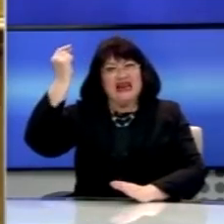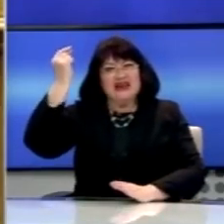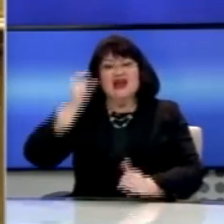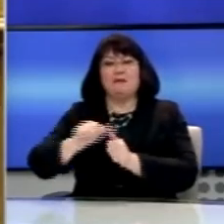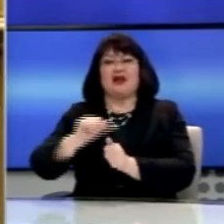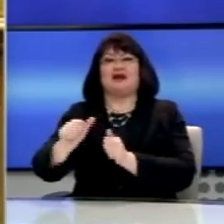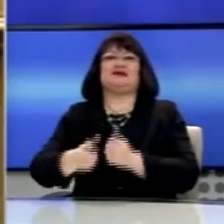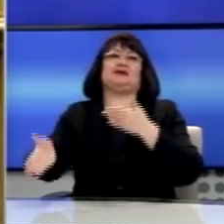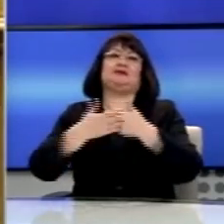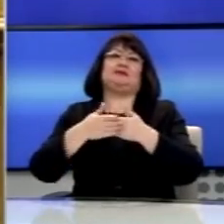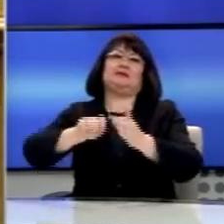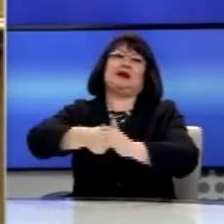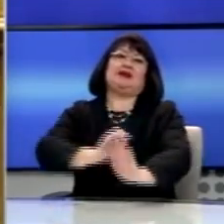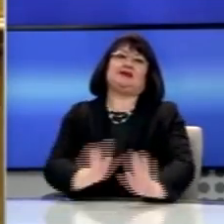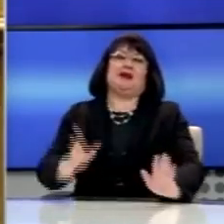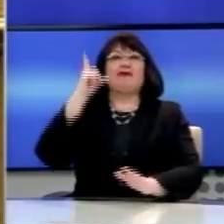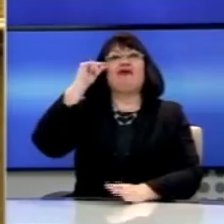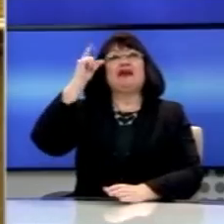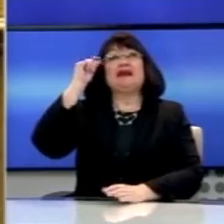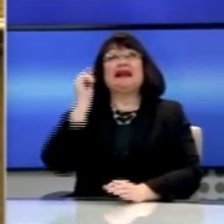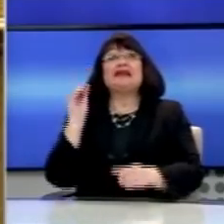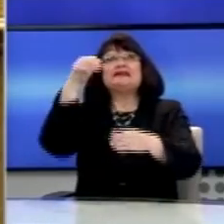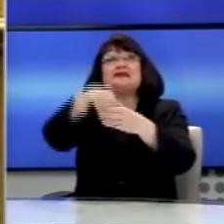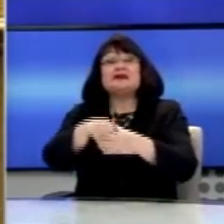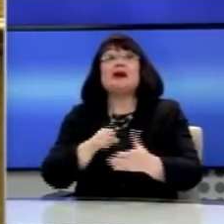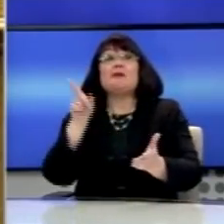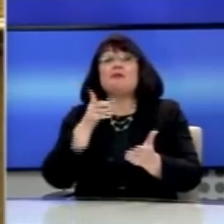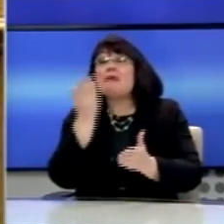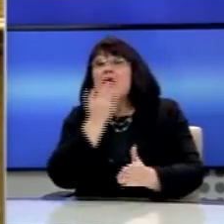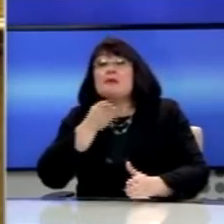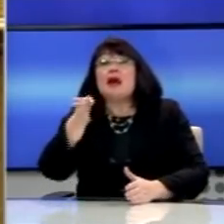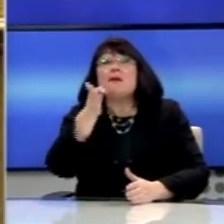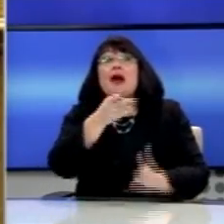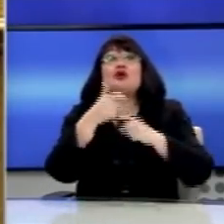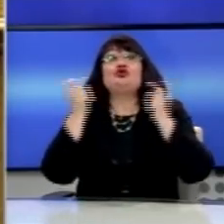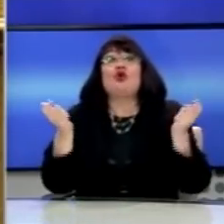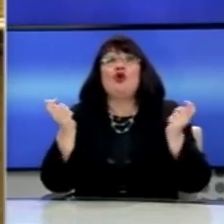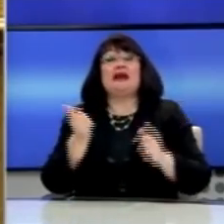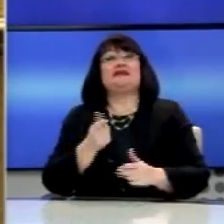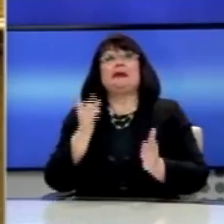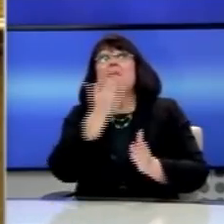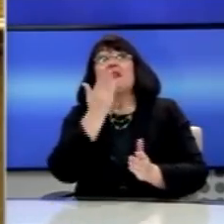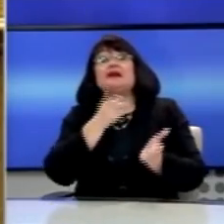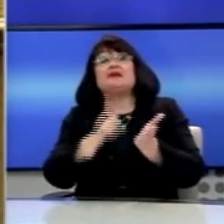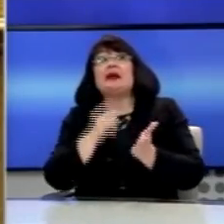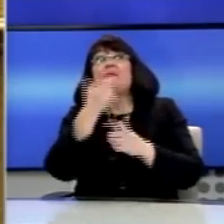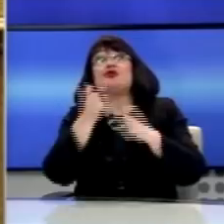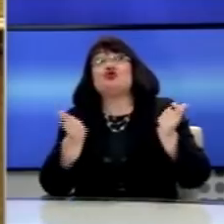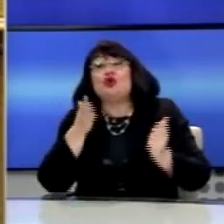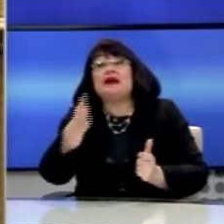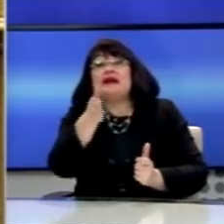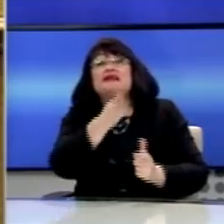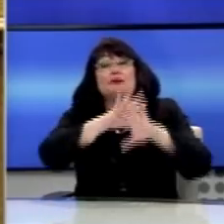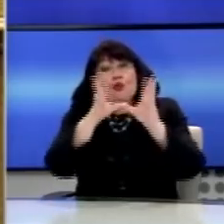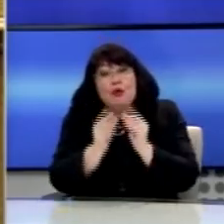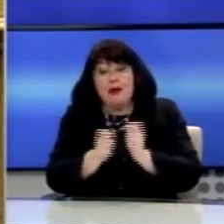για μήνες. Η θέση των φοιτητών είναι στις σχολές, στα μαθήματά τους, των μαθητών στα σχολιά τους, με όλα τα